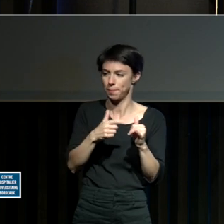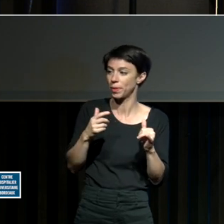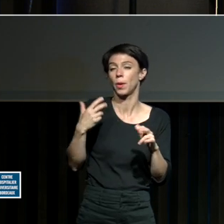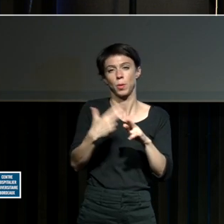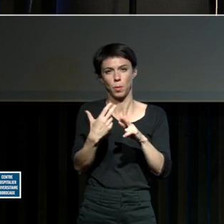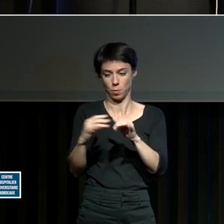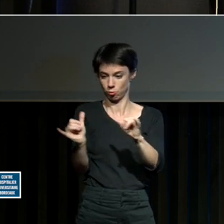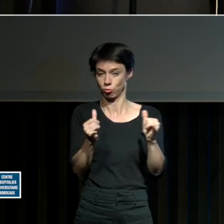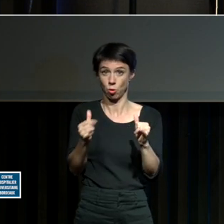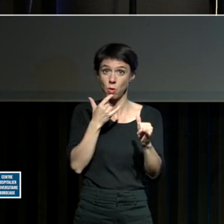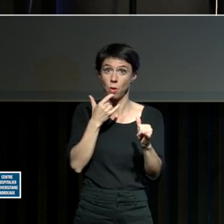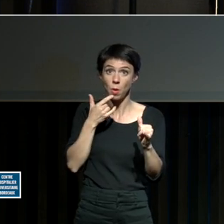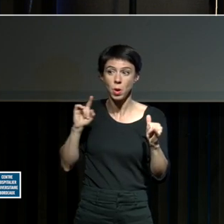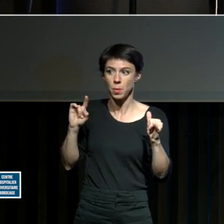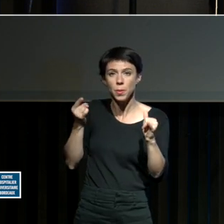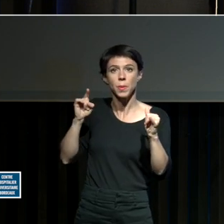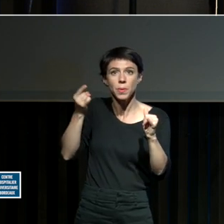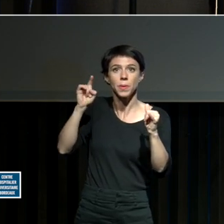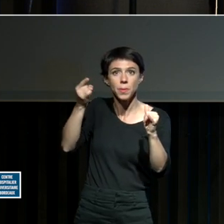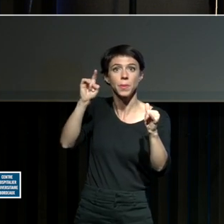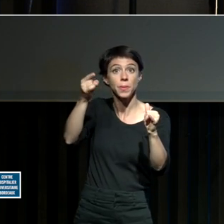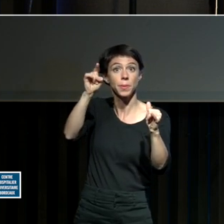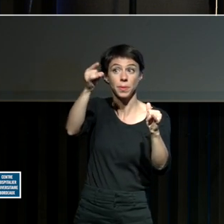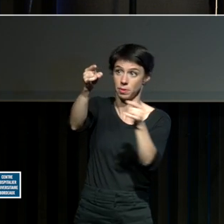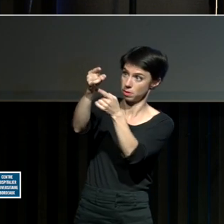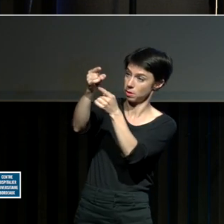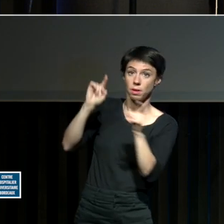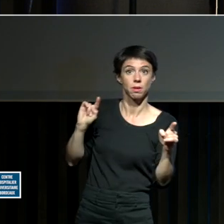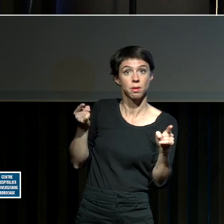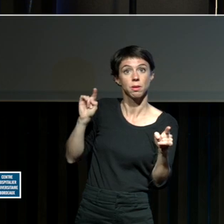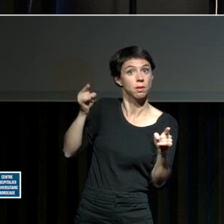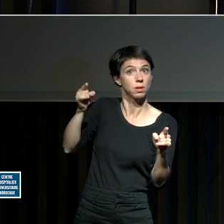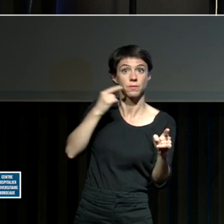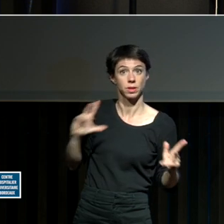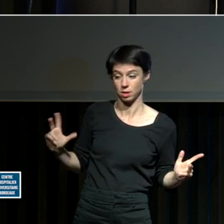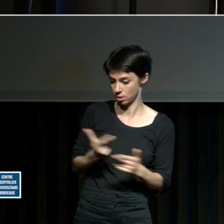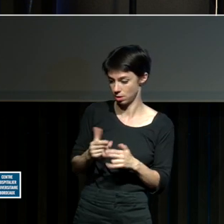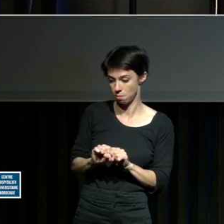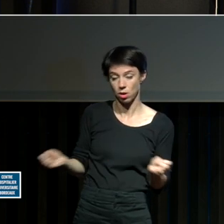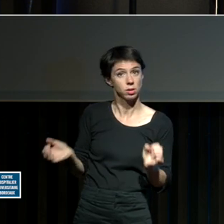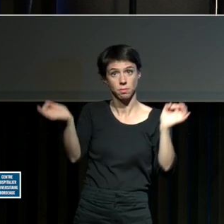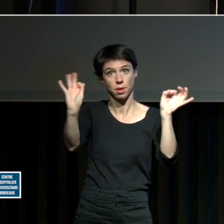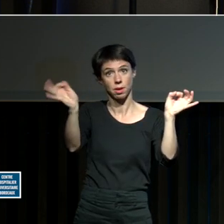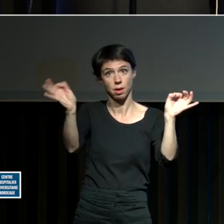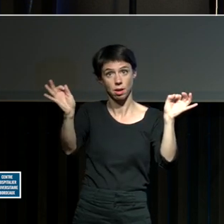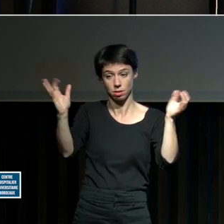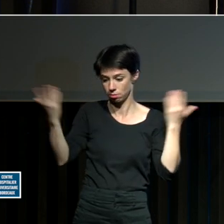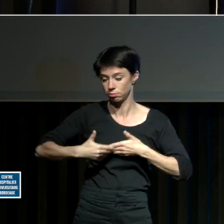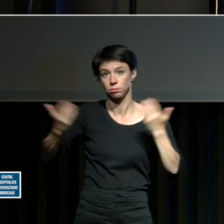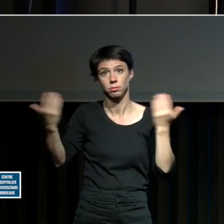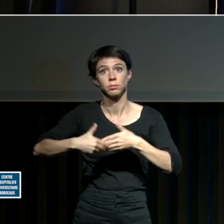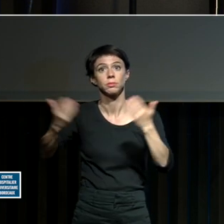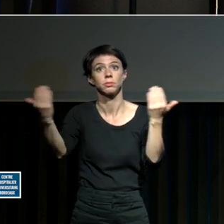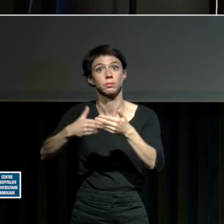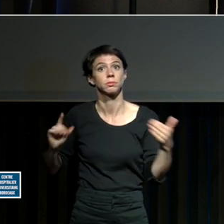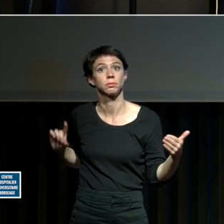c'est-à-dire qu'ils vont persister en ligne 24 heures sur 24. Alors ça, c'est un élément important parce que cela